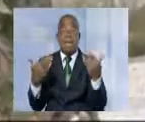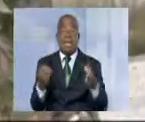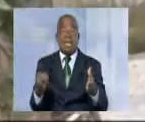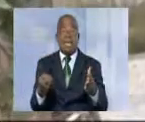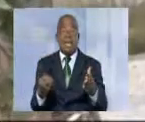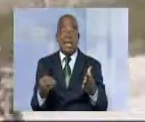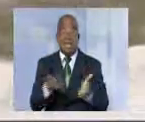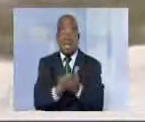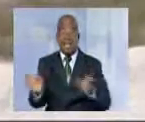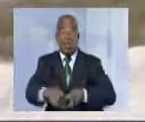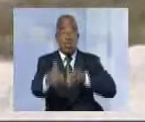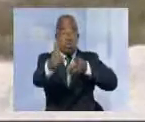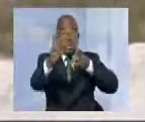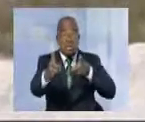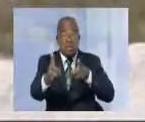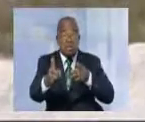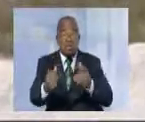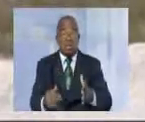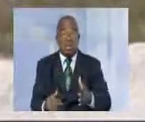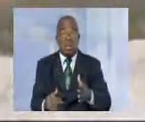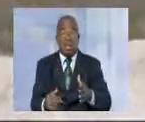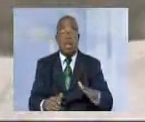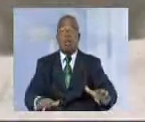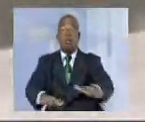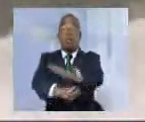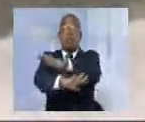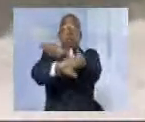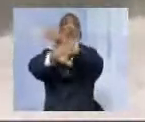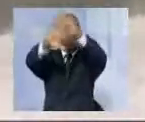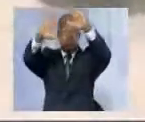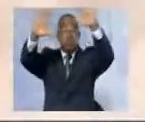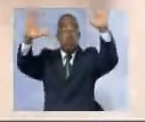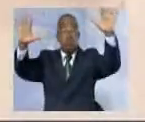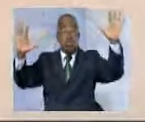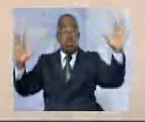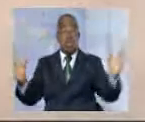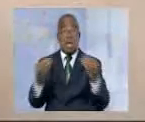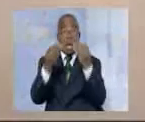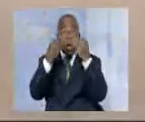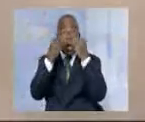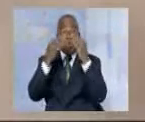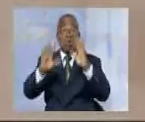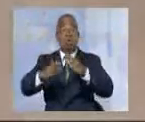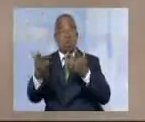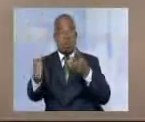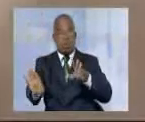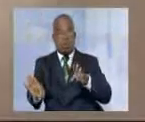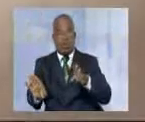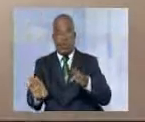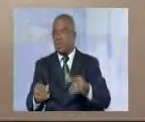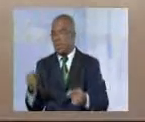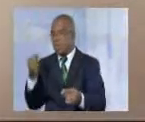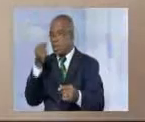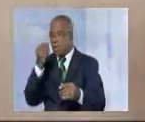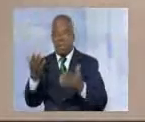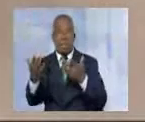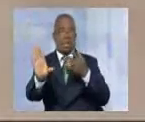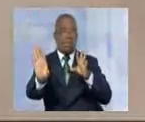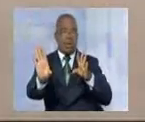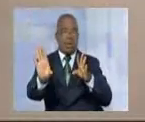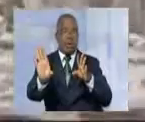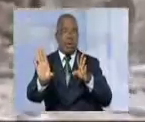de châtiment collectif à travers le pays. Ses forces bombardent inlassablement la périphérie de Damas, appelée la Ghouta, et